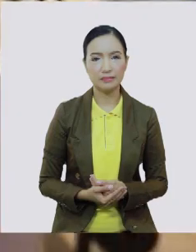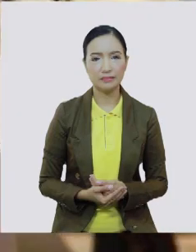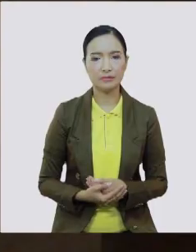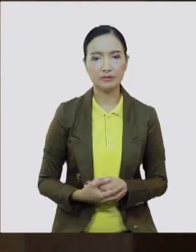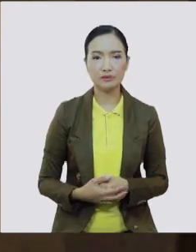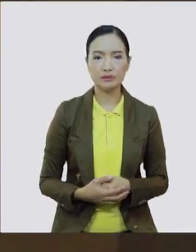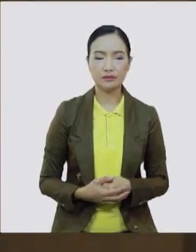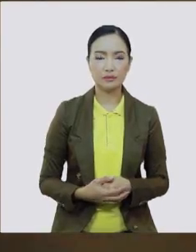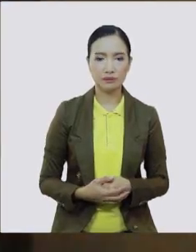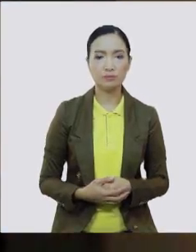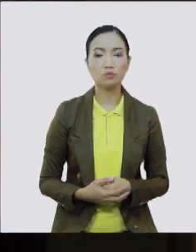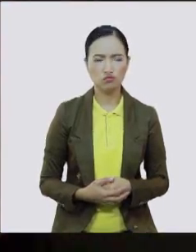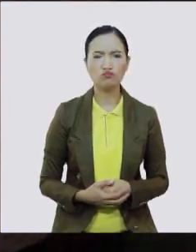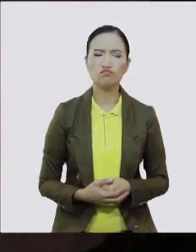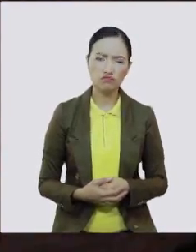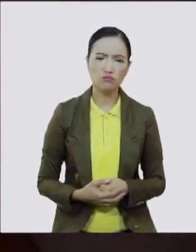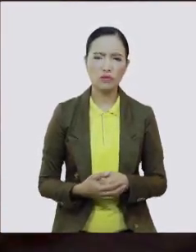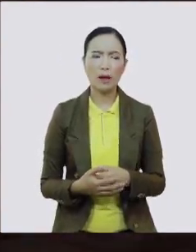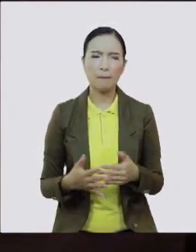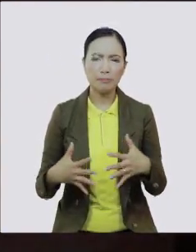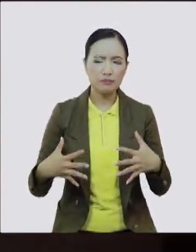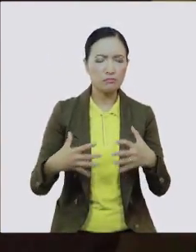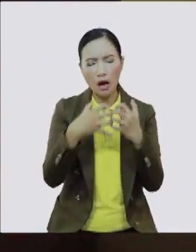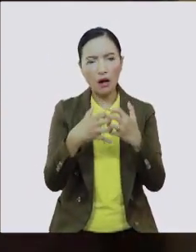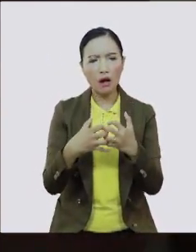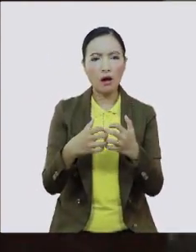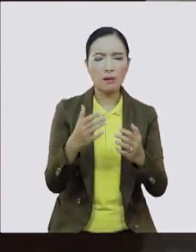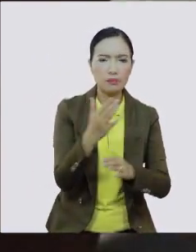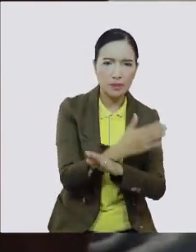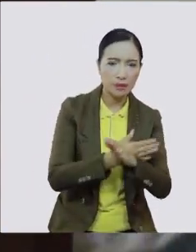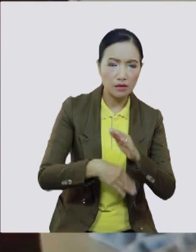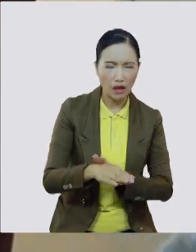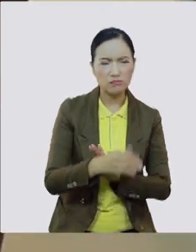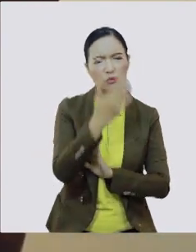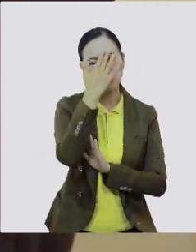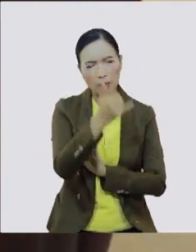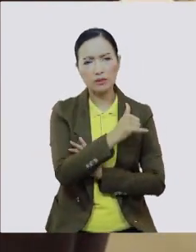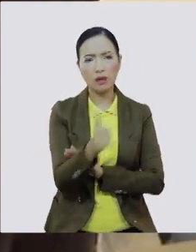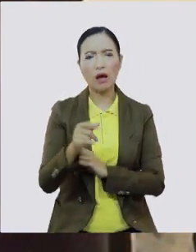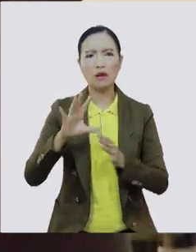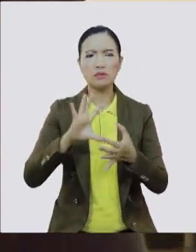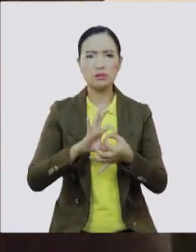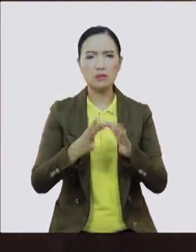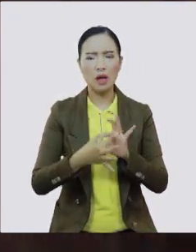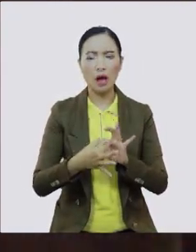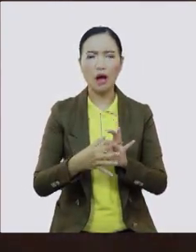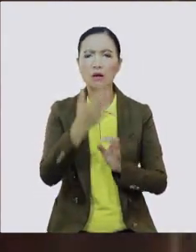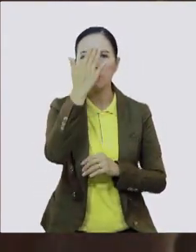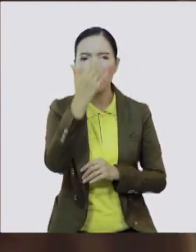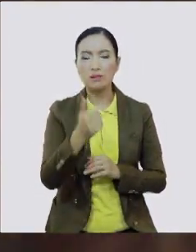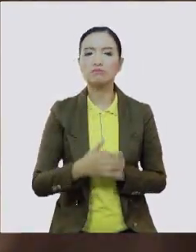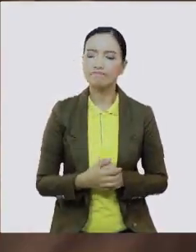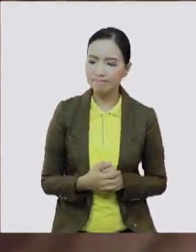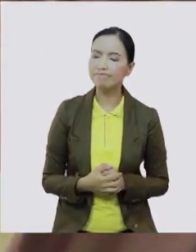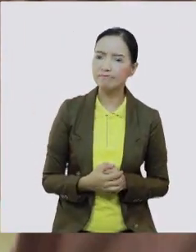แล้วหลังจากประสบอุบัติเหตุนั้นเนี่ยทำมาถึงหวนกลับมาเล่นกีฬาอีกครั้งนึงครับ จริงๆแล้วเราหาอะไร